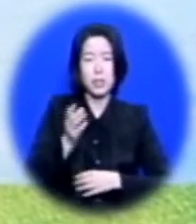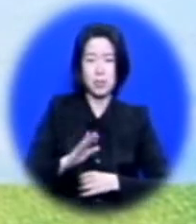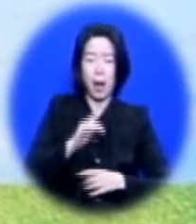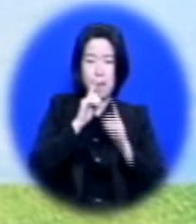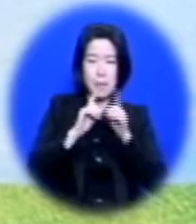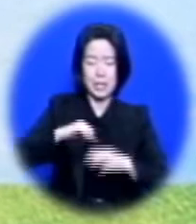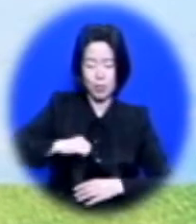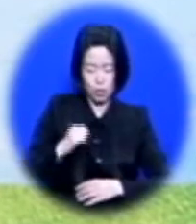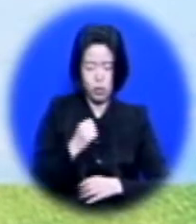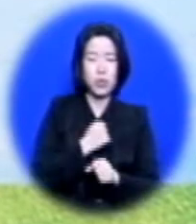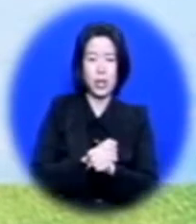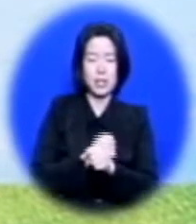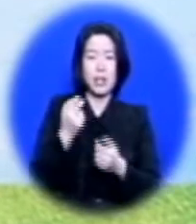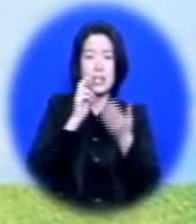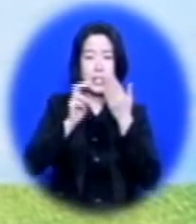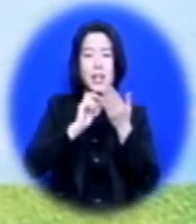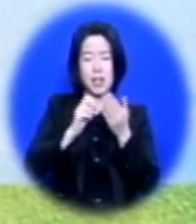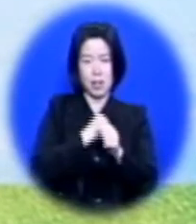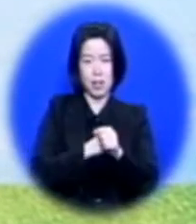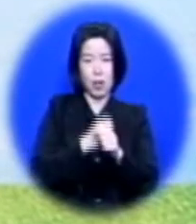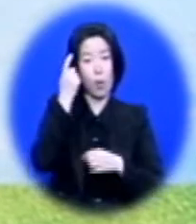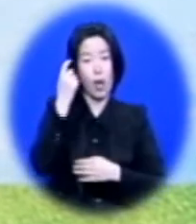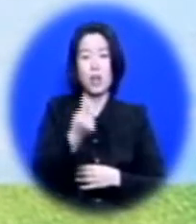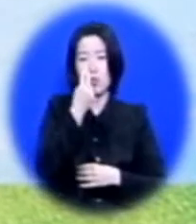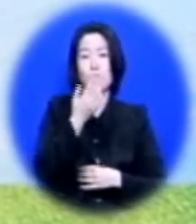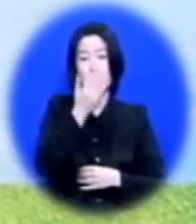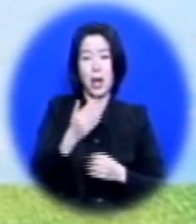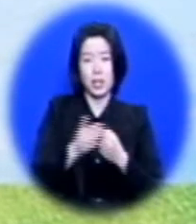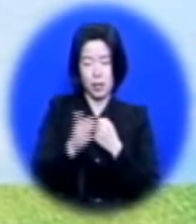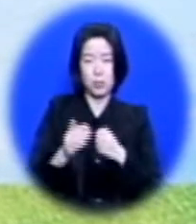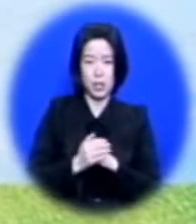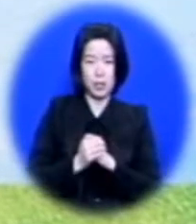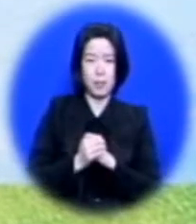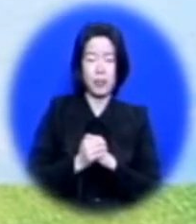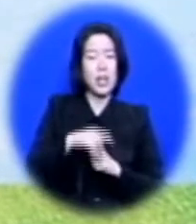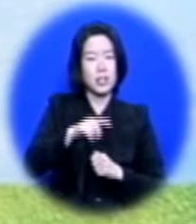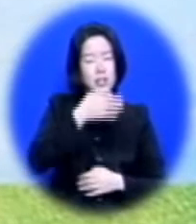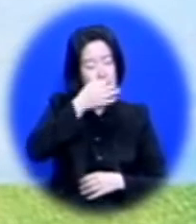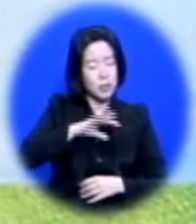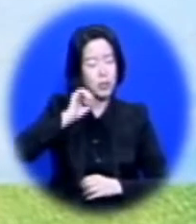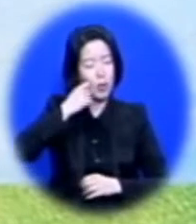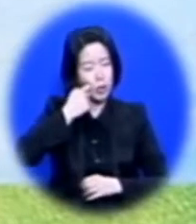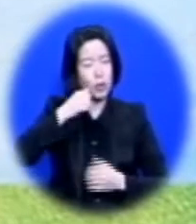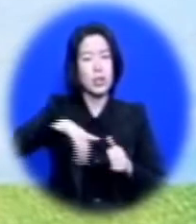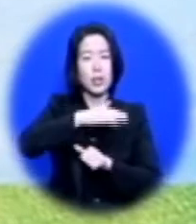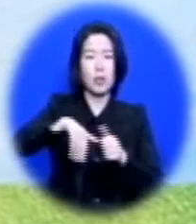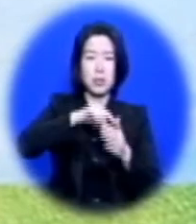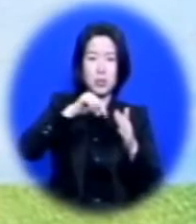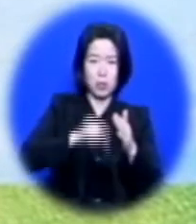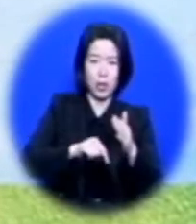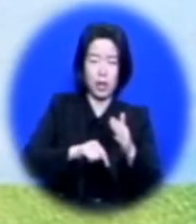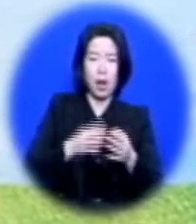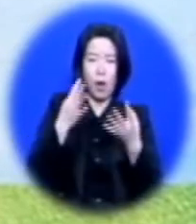찬양을 했대요 숨을 쉴 수 있습니까 그런데 그 힘들고 어려운 형편 속에 얼마나